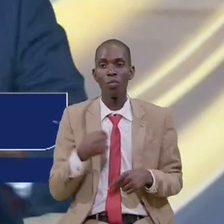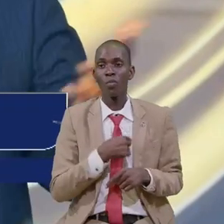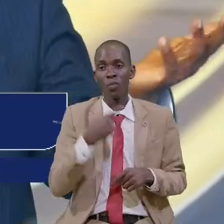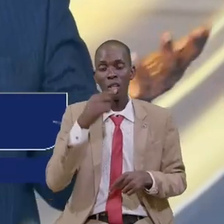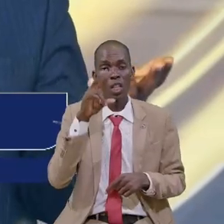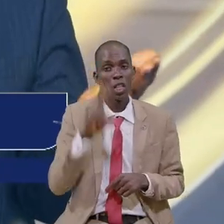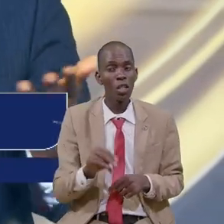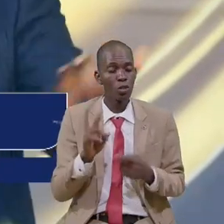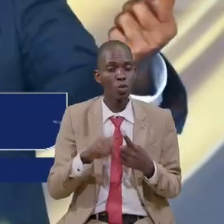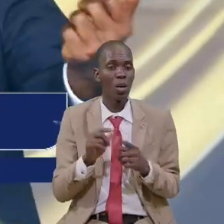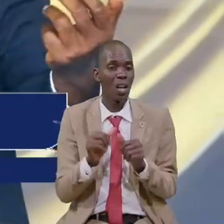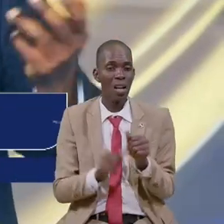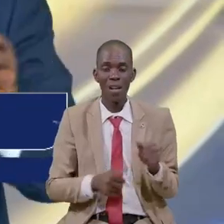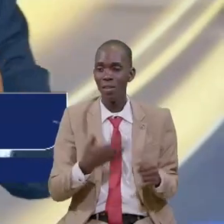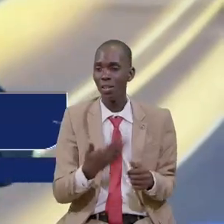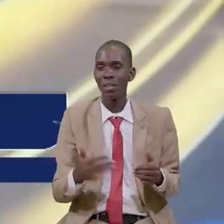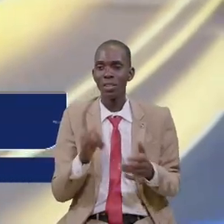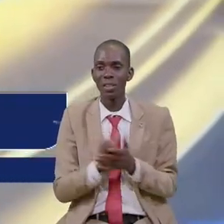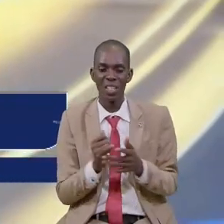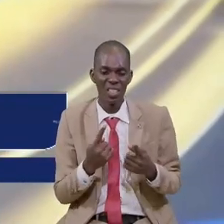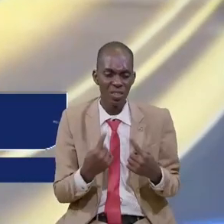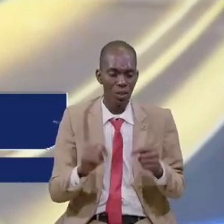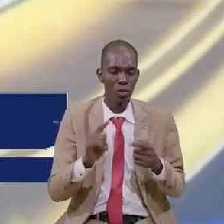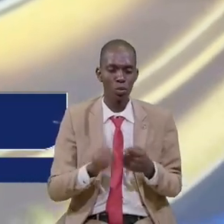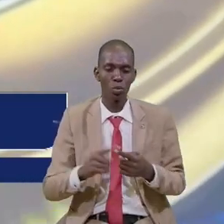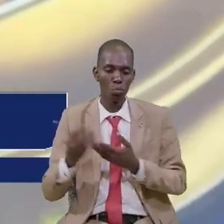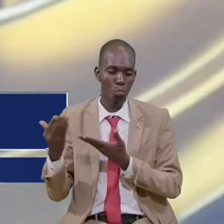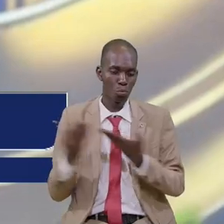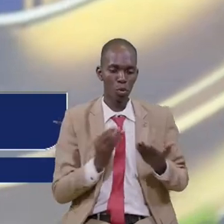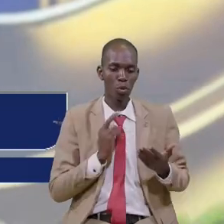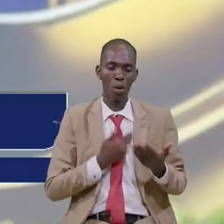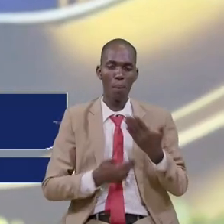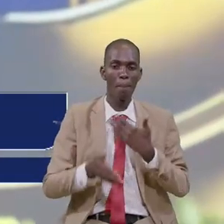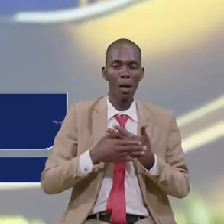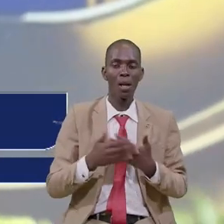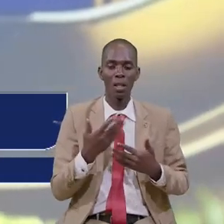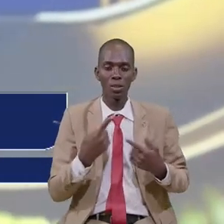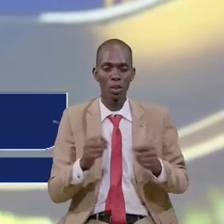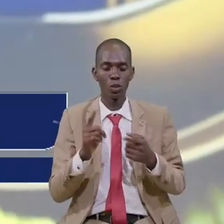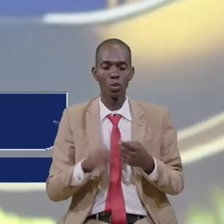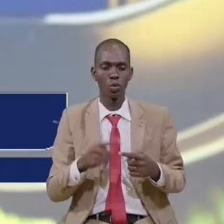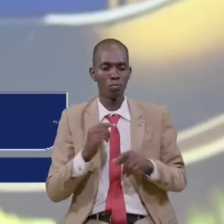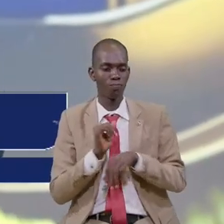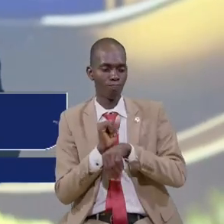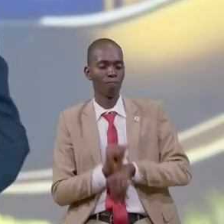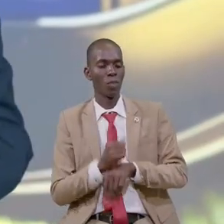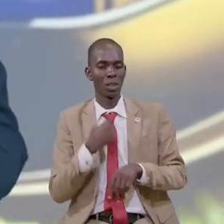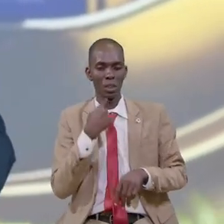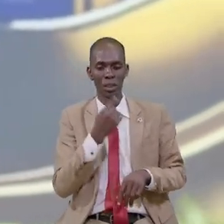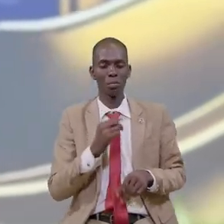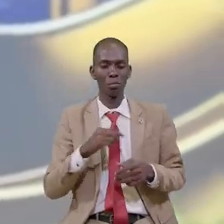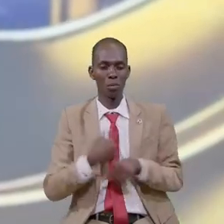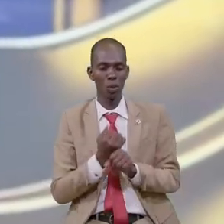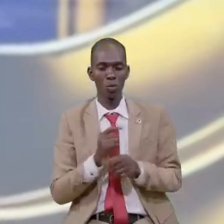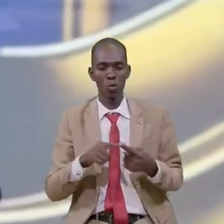à tout ce qui va essayer de nous faire battre en retraite et de nous dire que nous ne pouvons pas réussir. Je